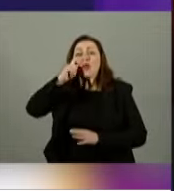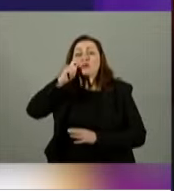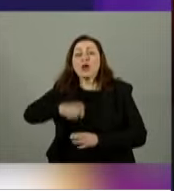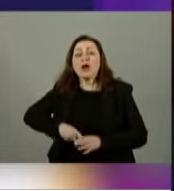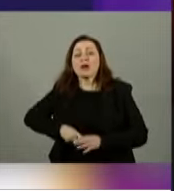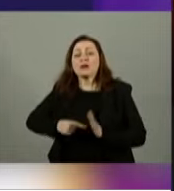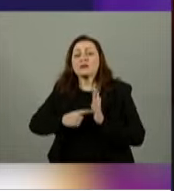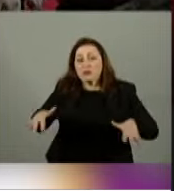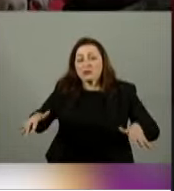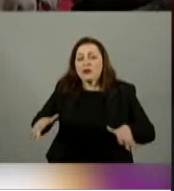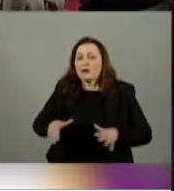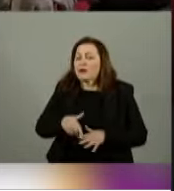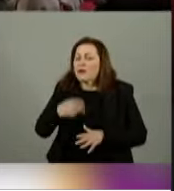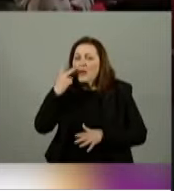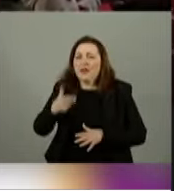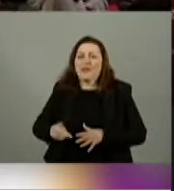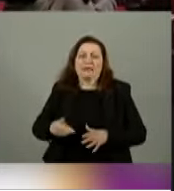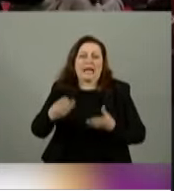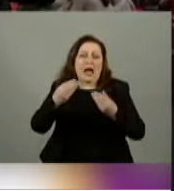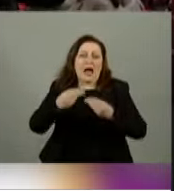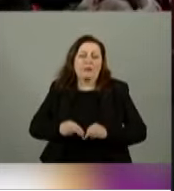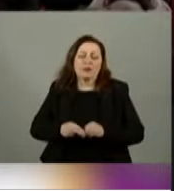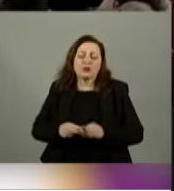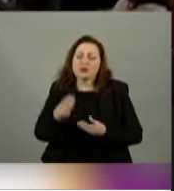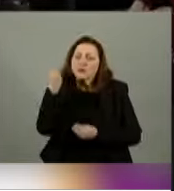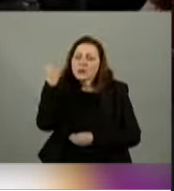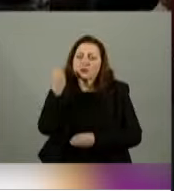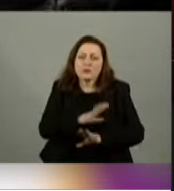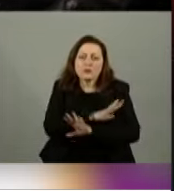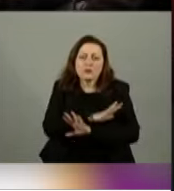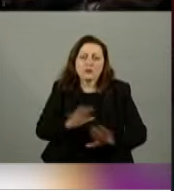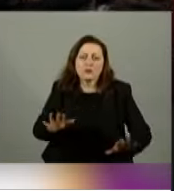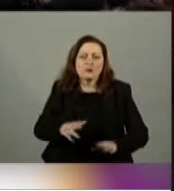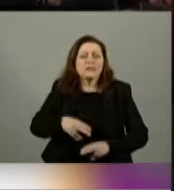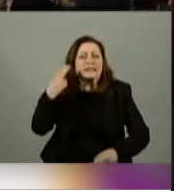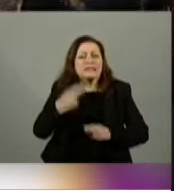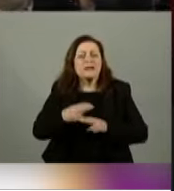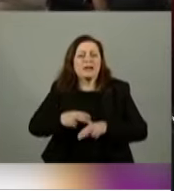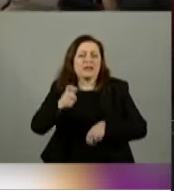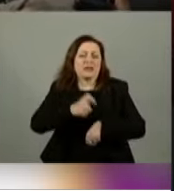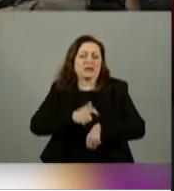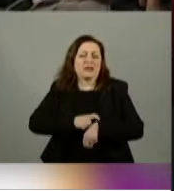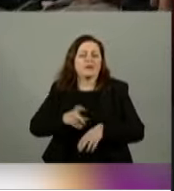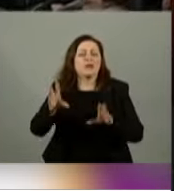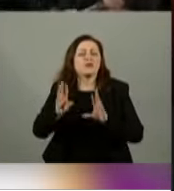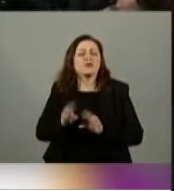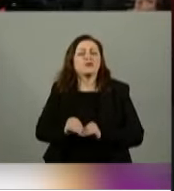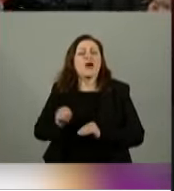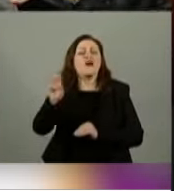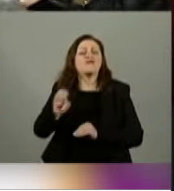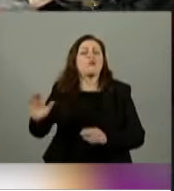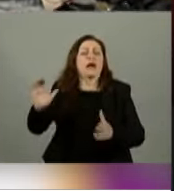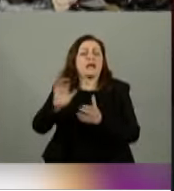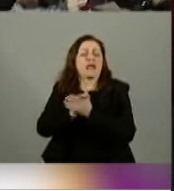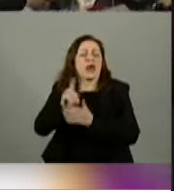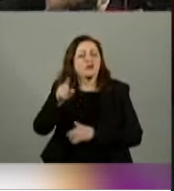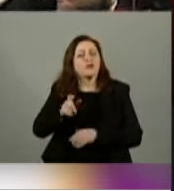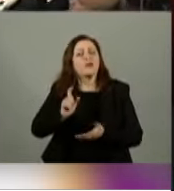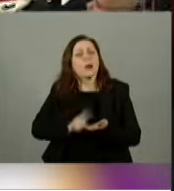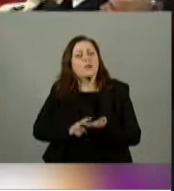Κασελάκη δεν μπορεί να τα απαντήσει. Γιατί όταν δεν έχει συνοχή, δεν φτιάχνει συνοχή στο εσωτερικό του ΣΥΡΙΖΑ και δεν διαβάζει με